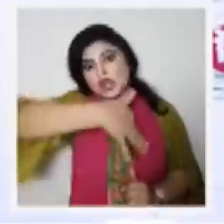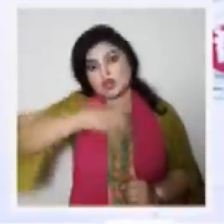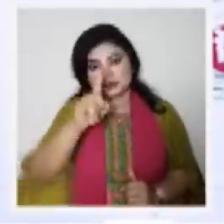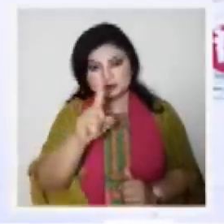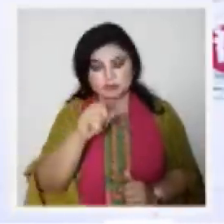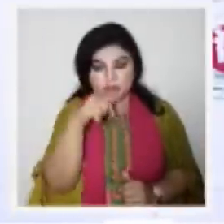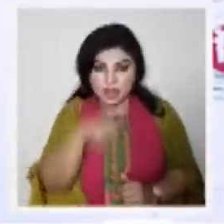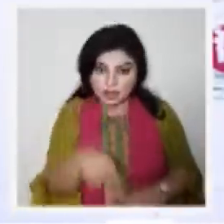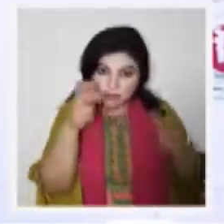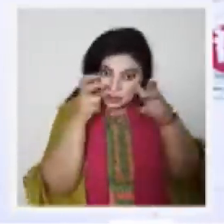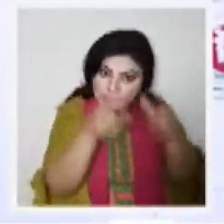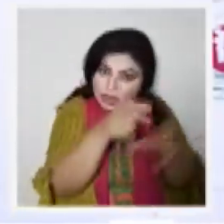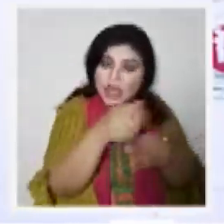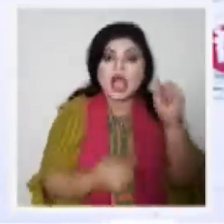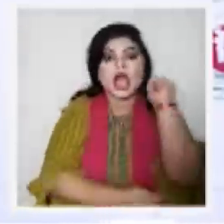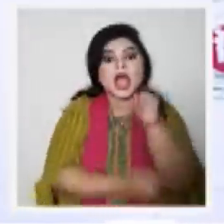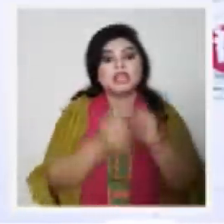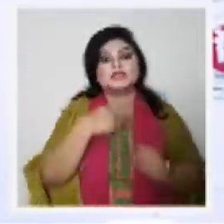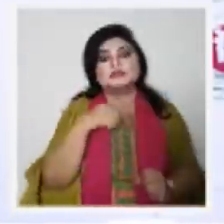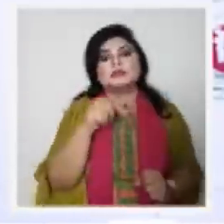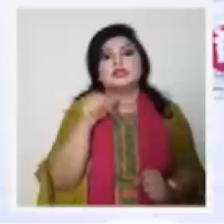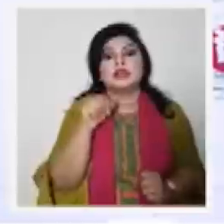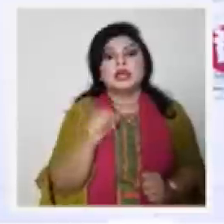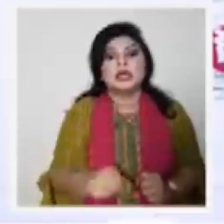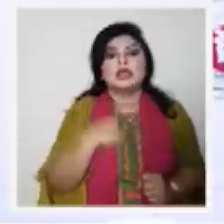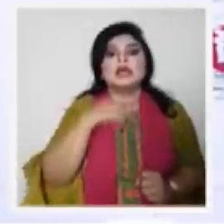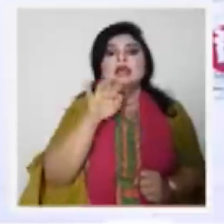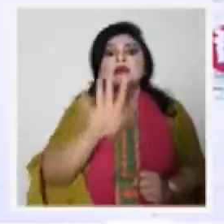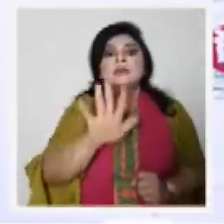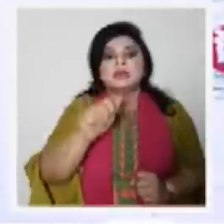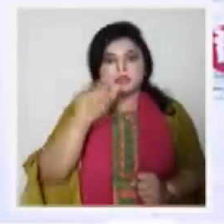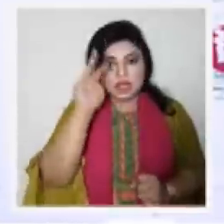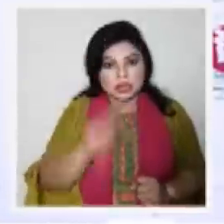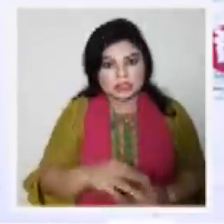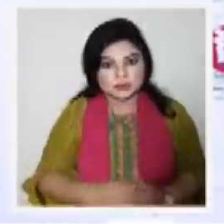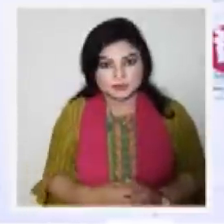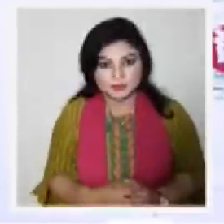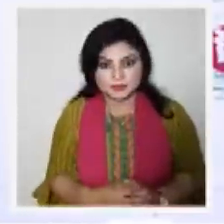পর্যন্ত কোয়ারেন্টাইন থেকে ছাড় পেয়েছেন 364,011 জন। বর্তমানে কোয়ারেন্টাইনে আছেন